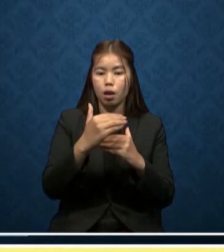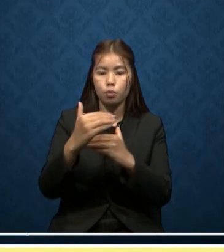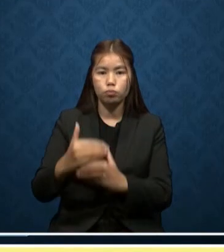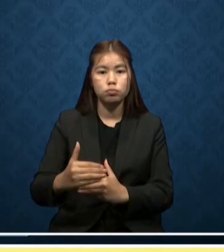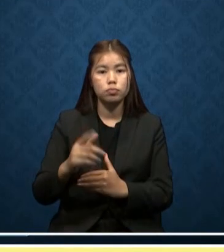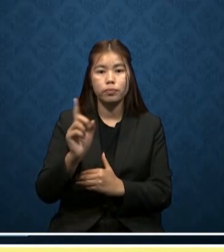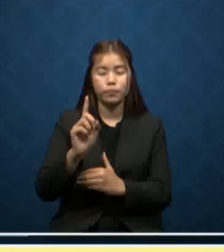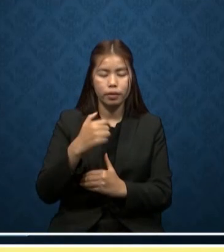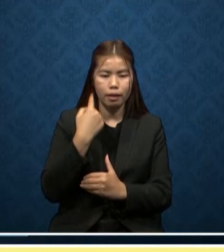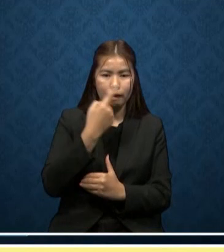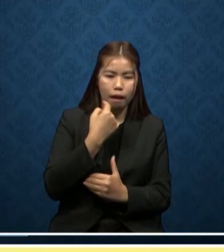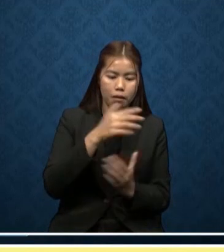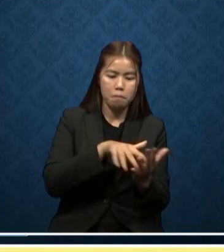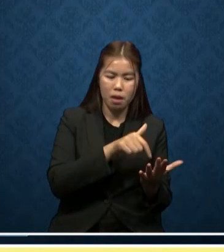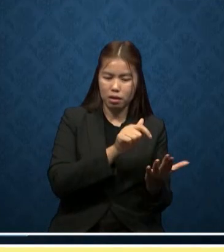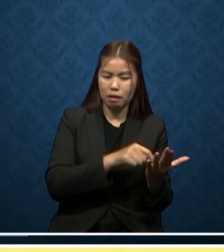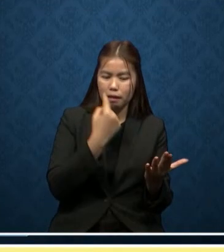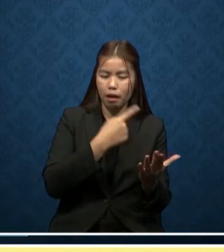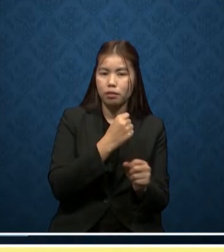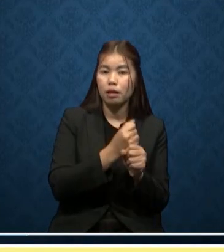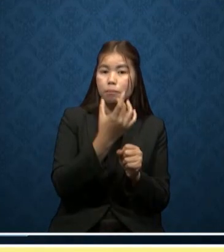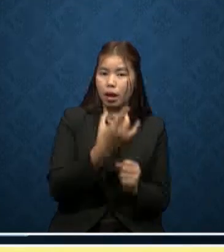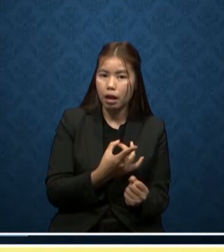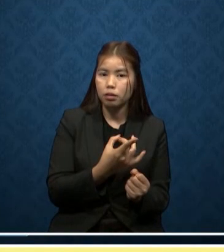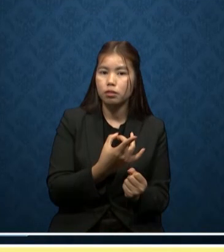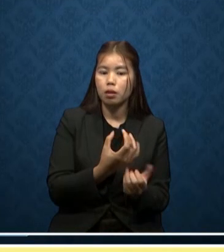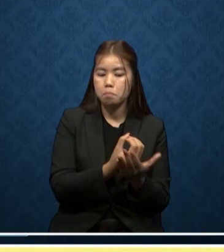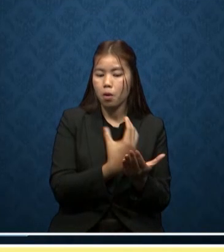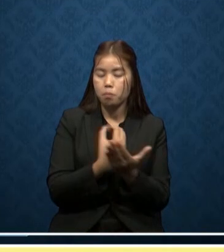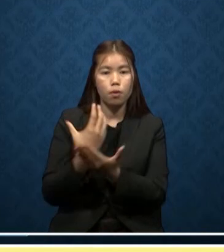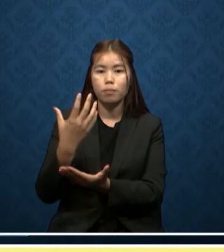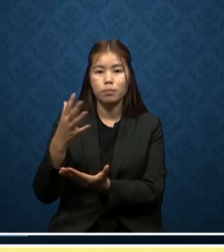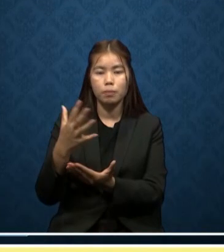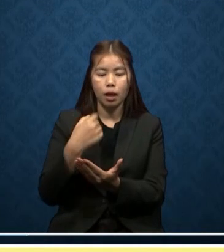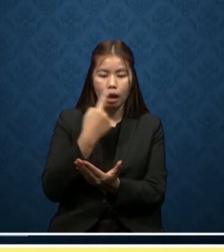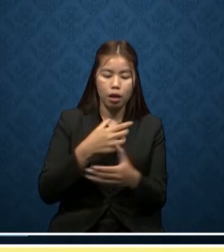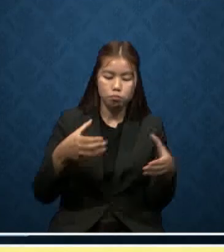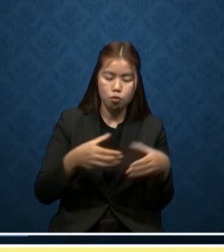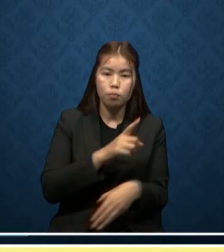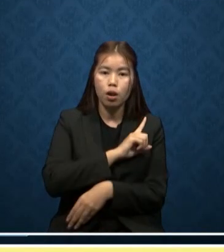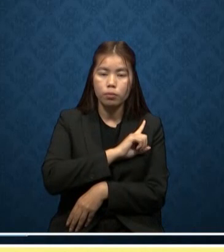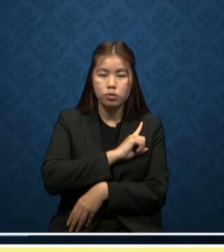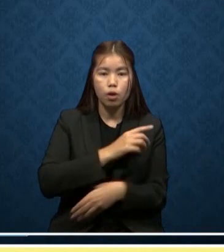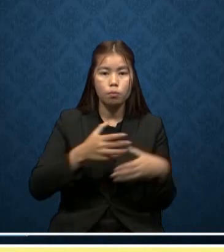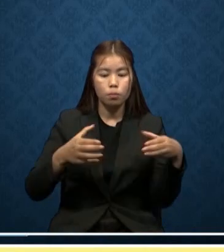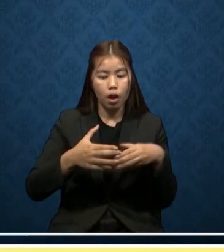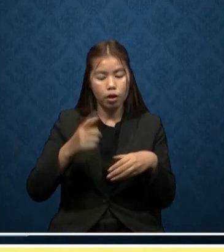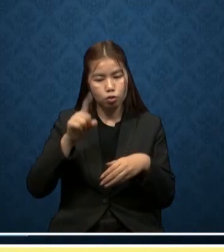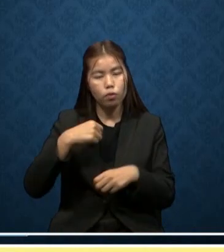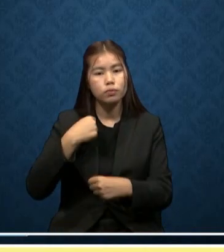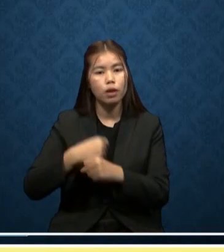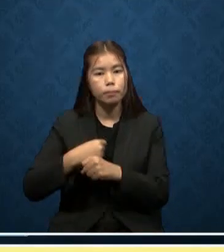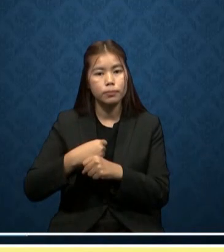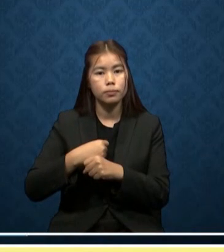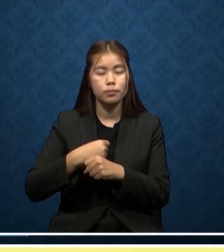นี้ใครต้องทำอะไรใครเป็นหน่วยรับผิดชอบใครเป็นหน่วยที่ร่ร่วมดำเนินการ